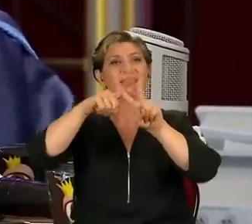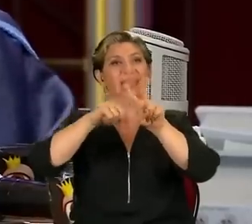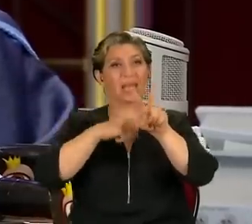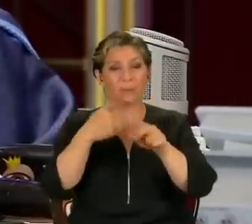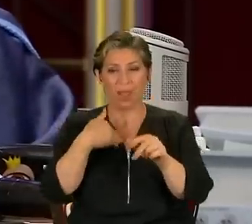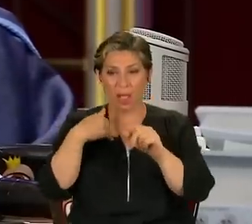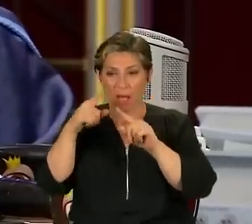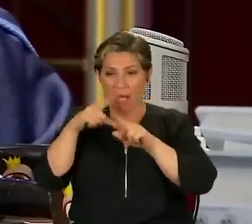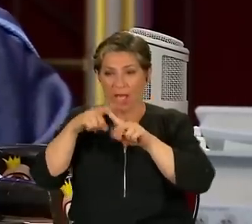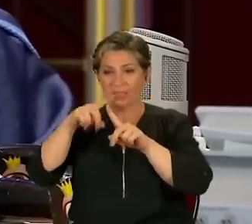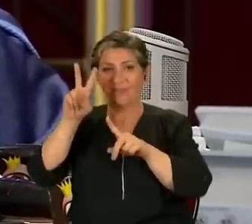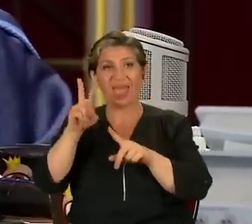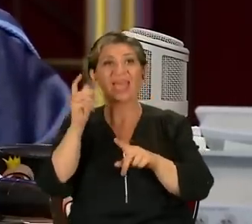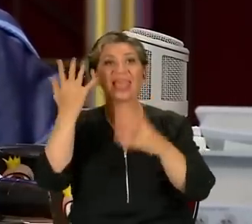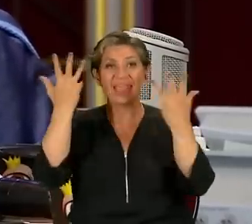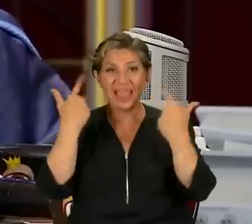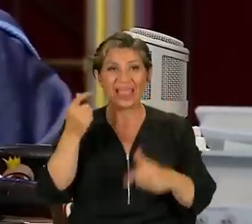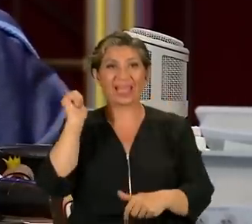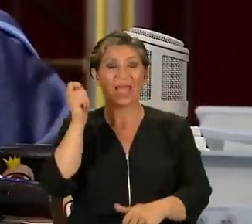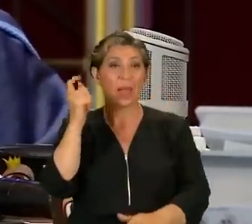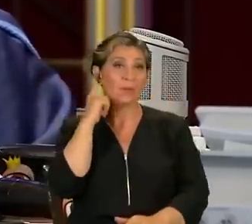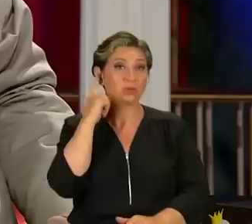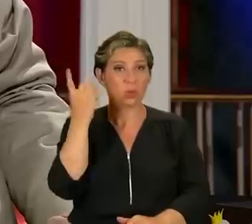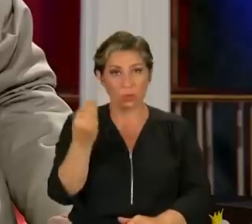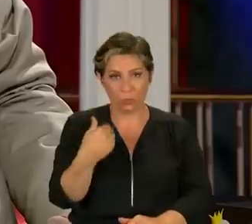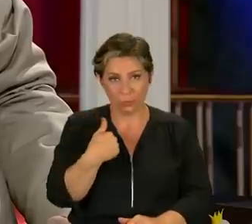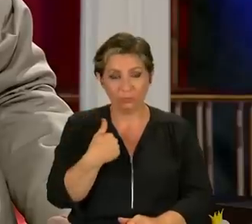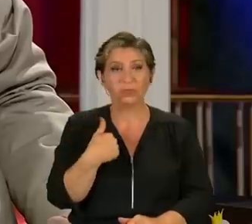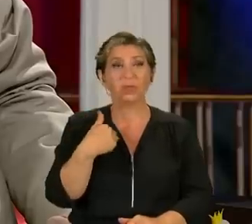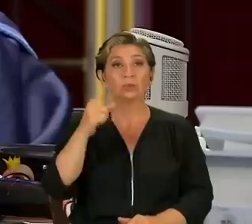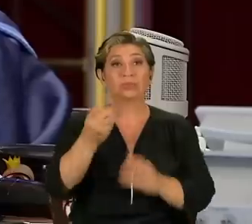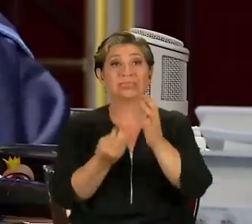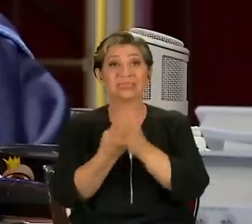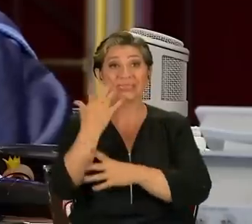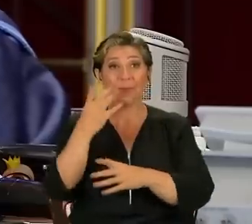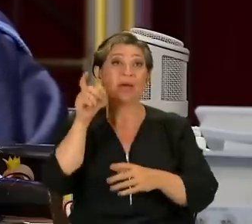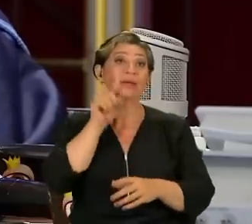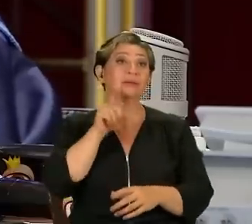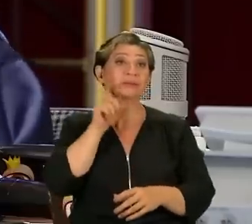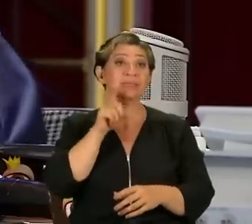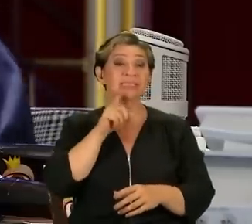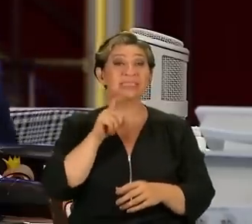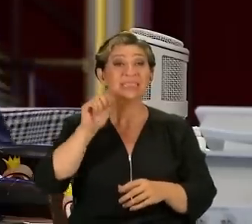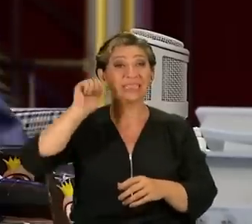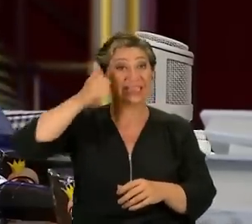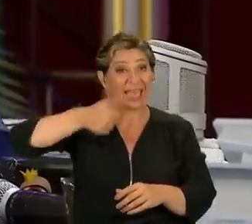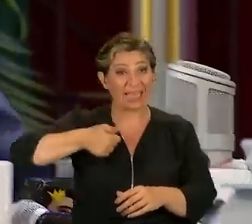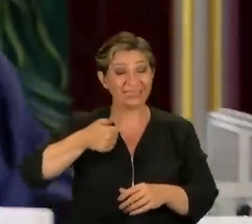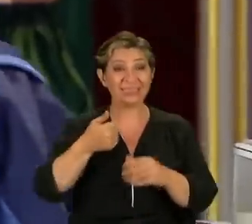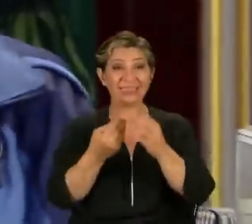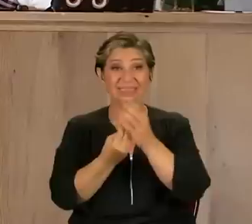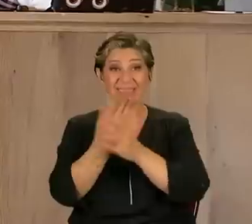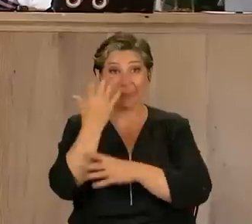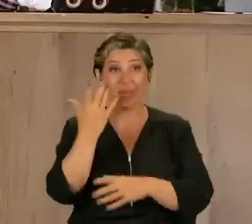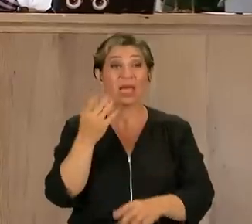de ATV'de gelin kaynanayla meşhur oldum. Bu sabah olduğum tıraş, yarın,